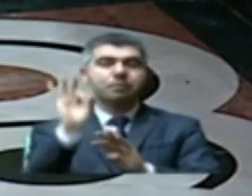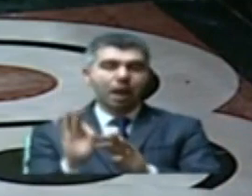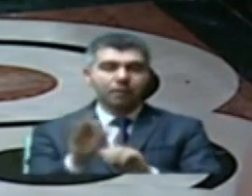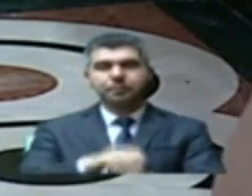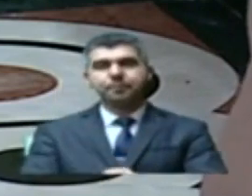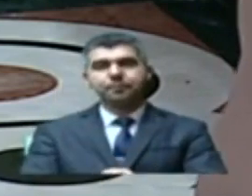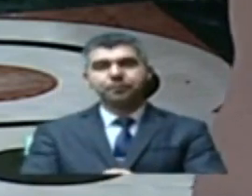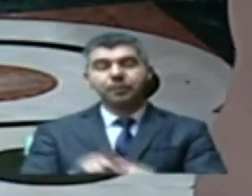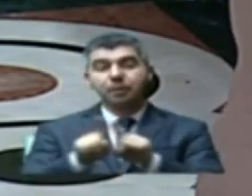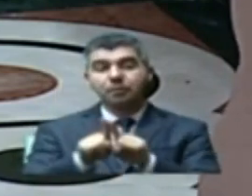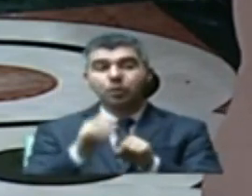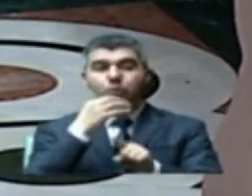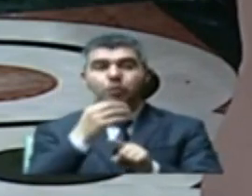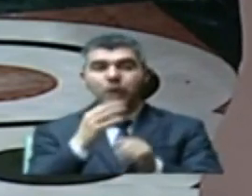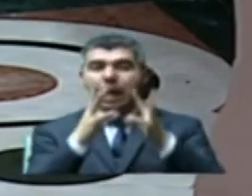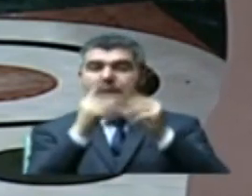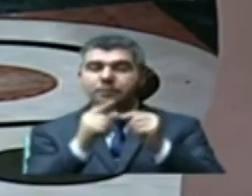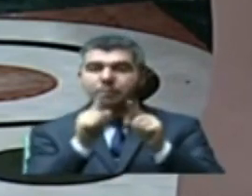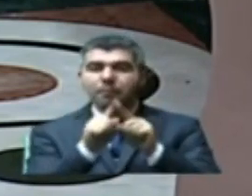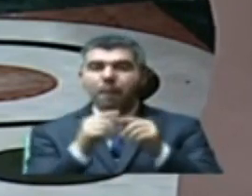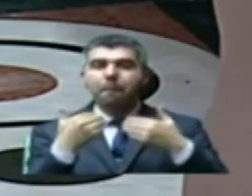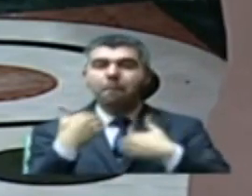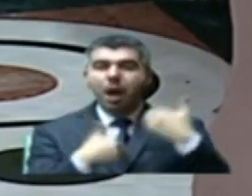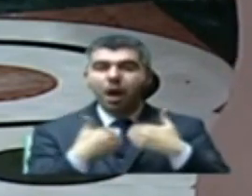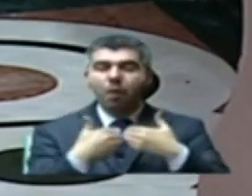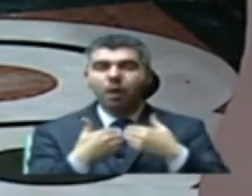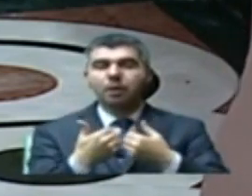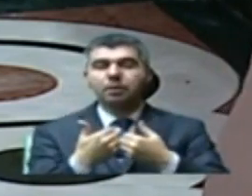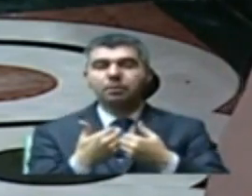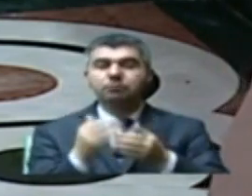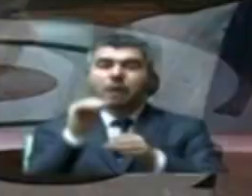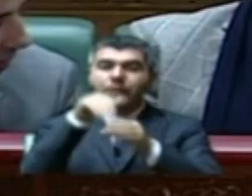ولكن كنجي نشوفوا نسبة الإعاقة في المجال القروي كنلقاوها